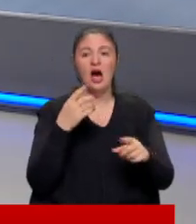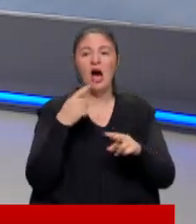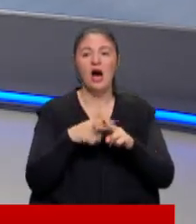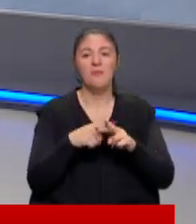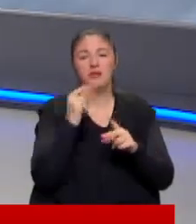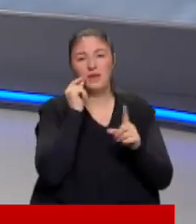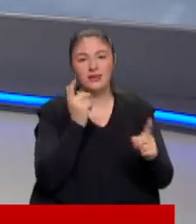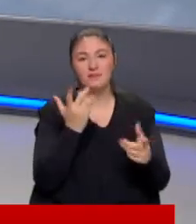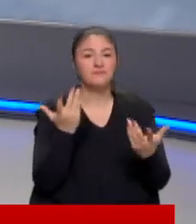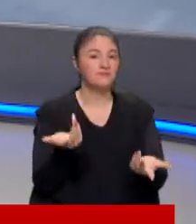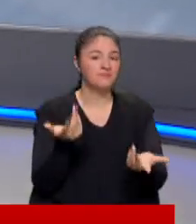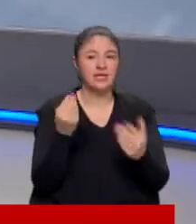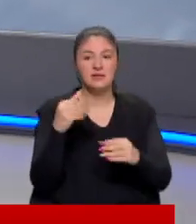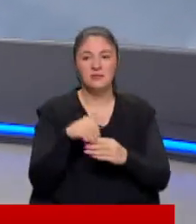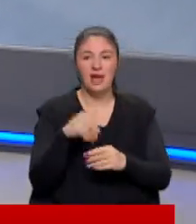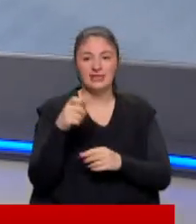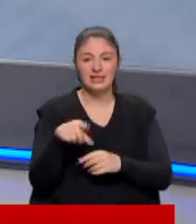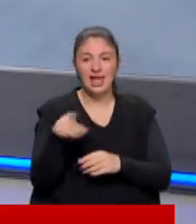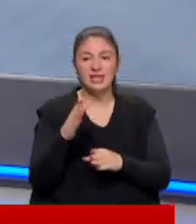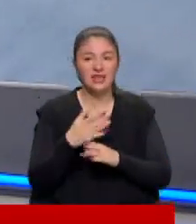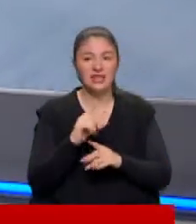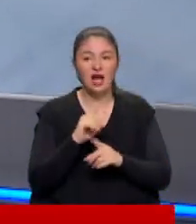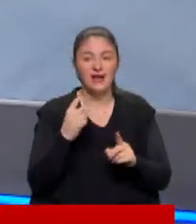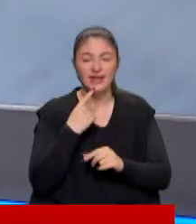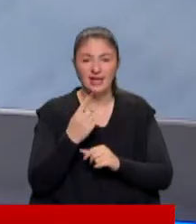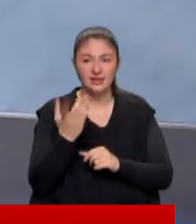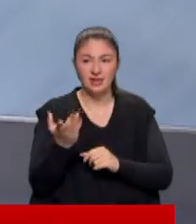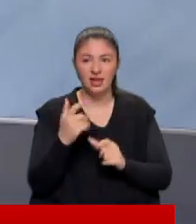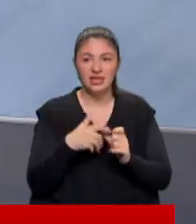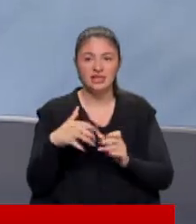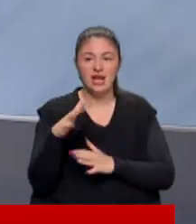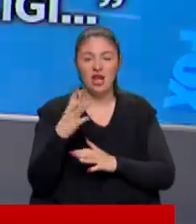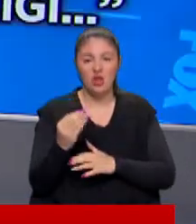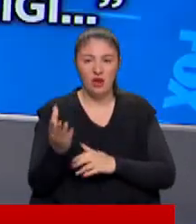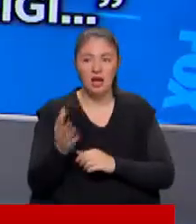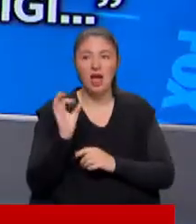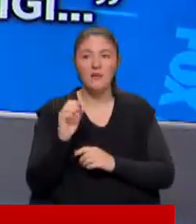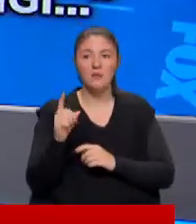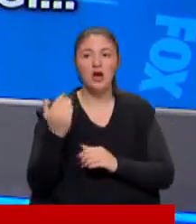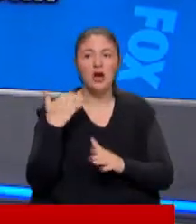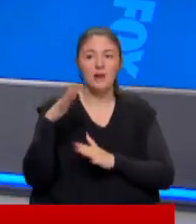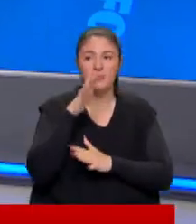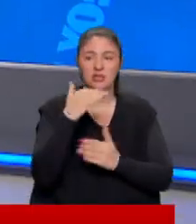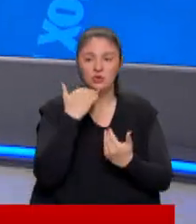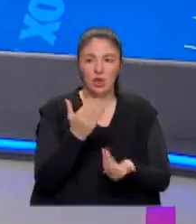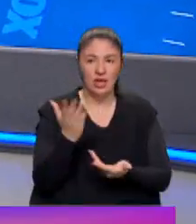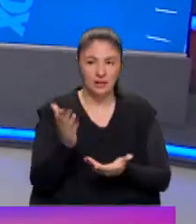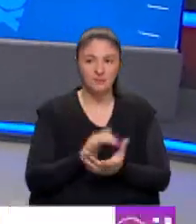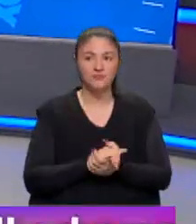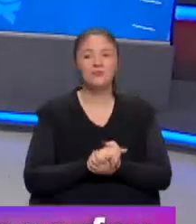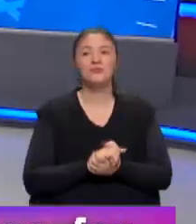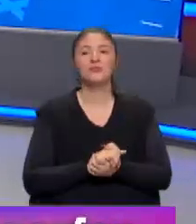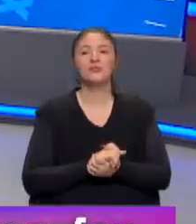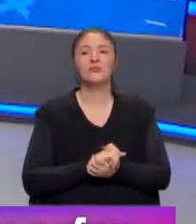Zeki Üçok'tu. Peki İyi Partililer neden hayır dediler genel itibariyle? Hemen bu kulis bilgisini de paylaşmış